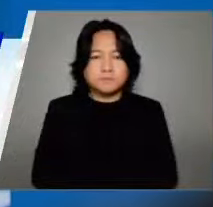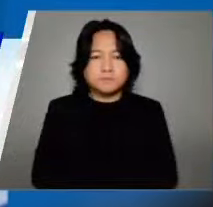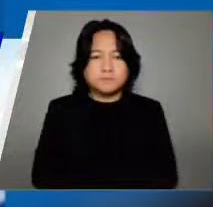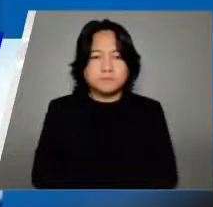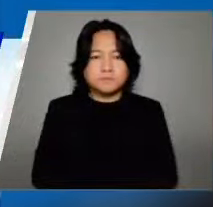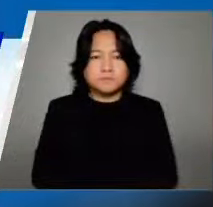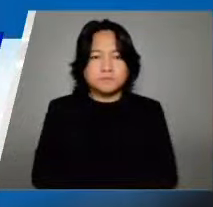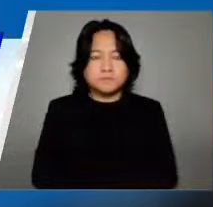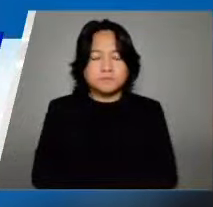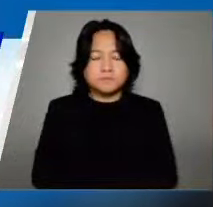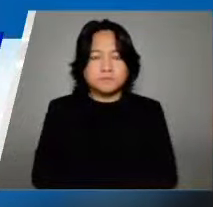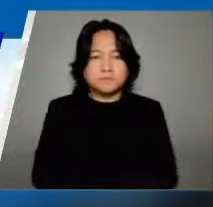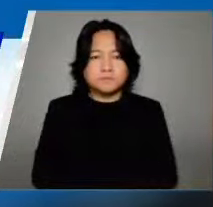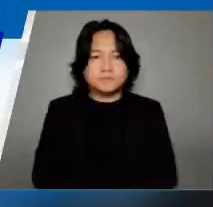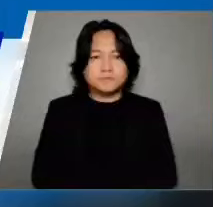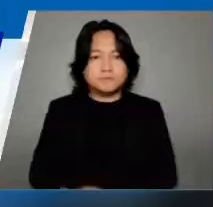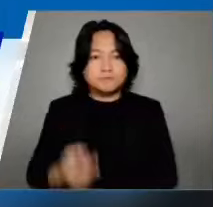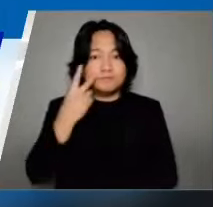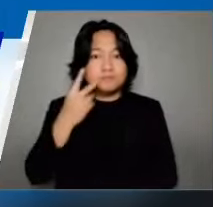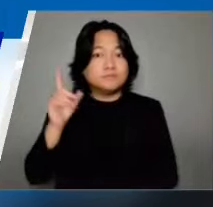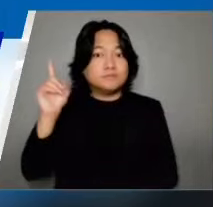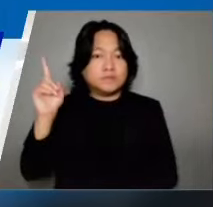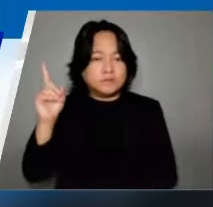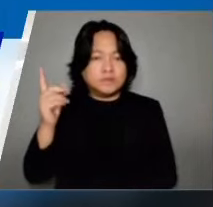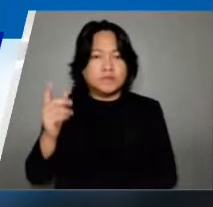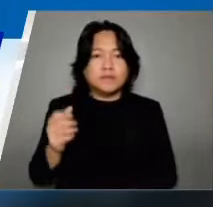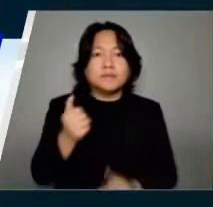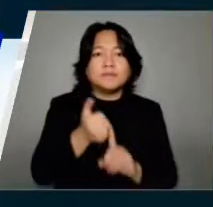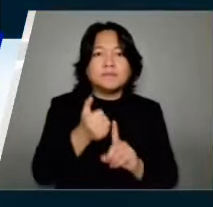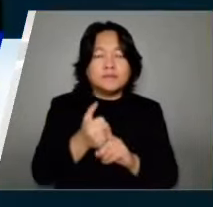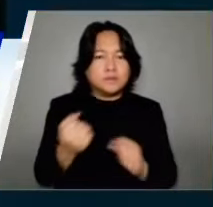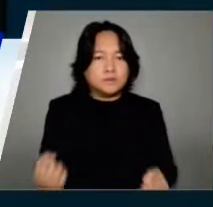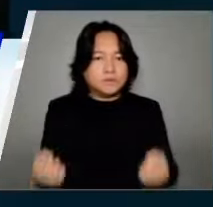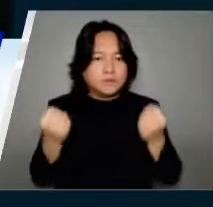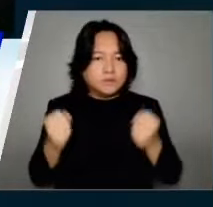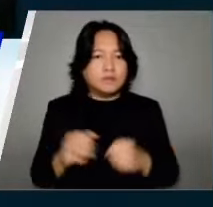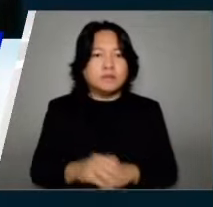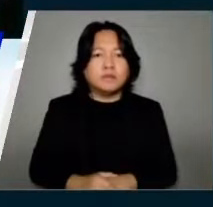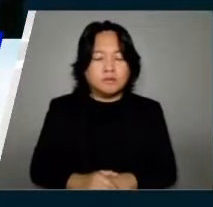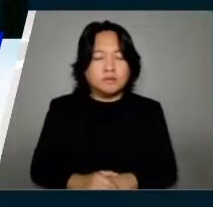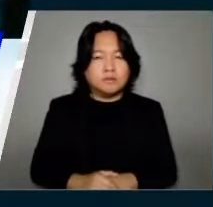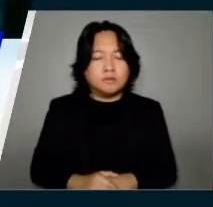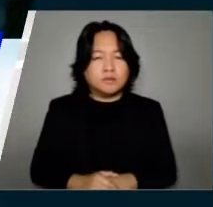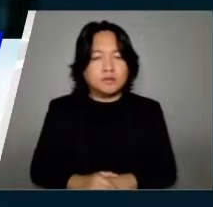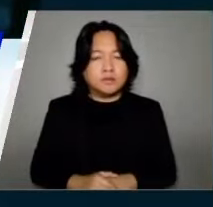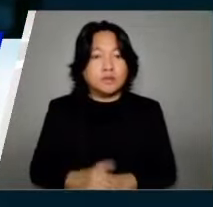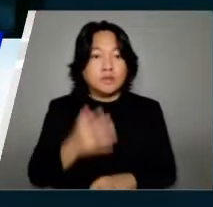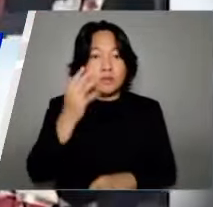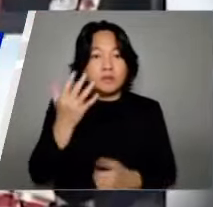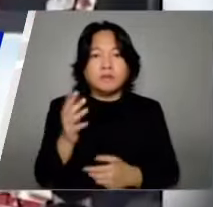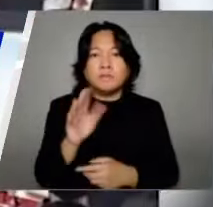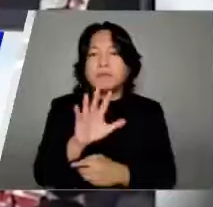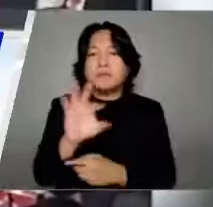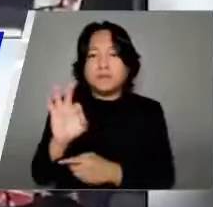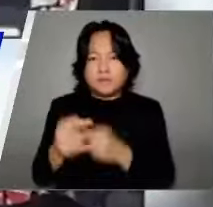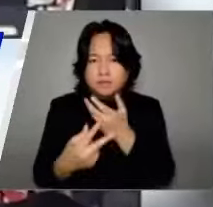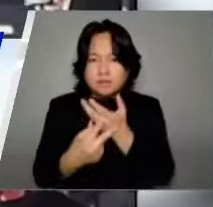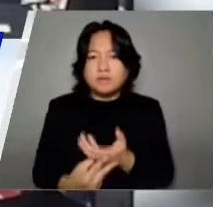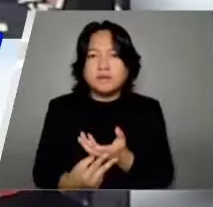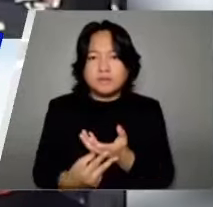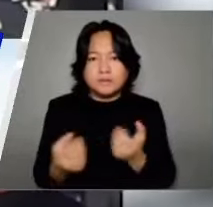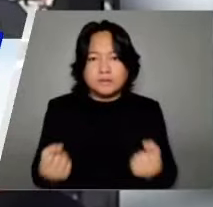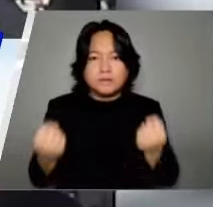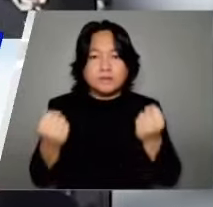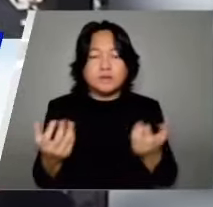Yan ang ilan sa mga naging susi ni Pinay weightlifter Elrin Ando para manaig sa 59-kilogram event ng